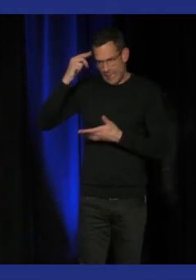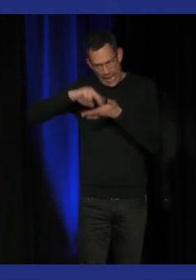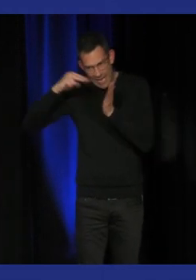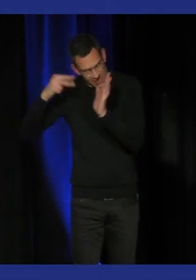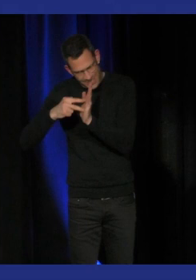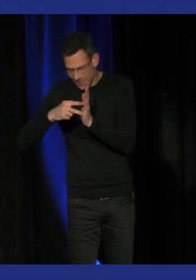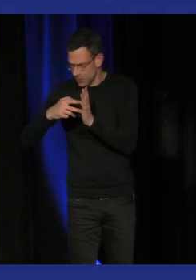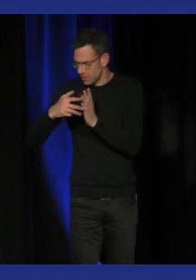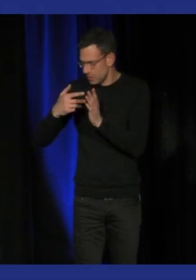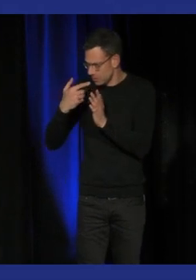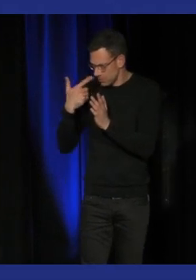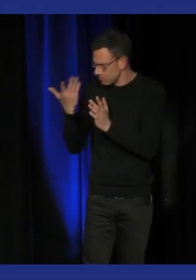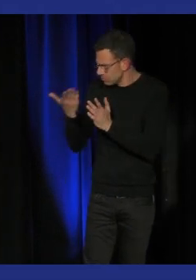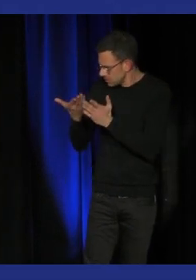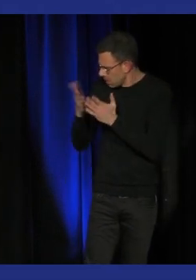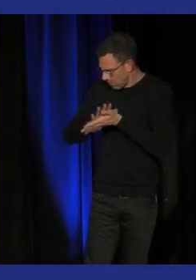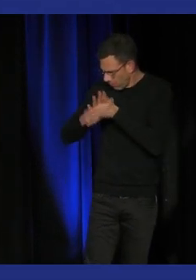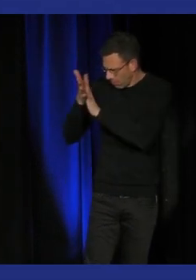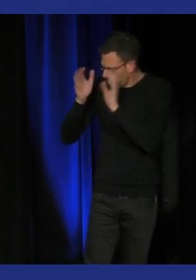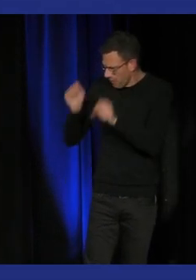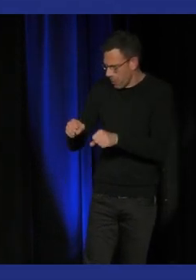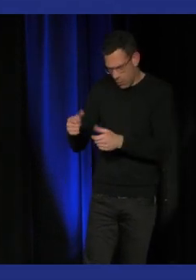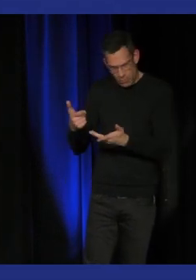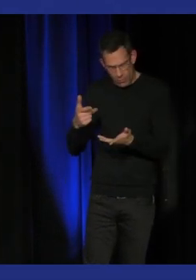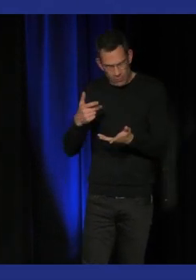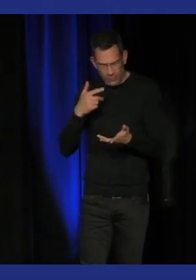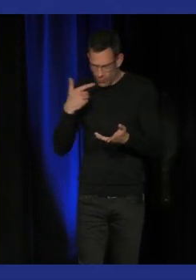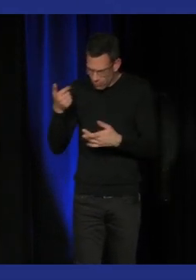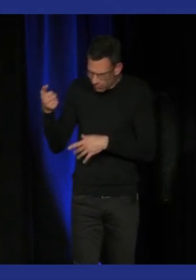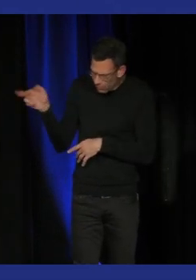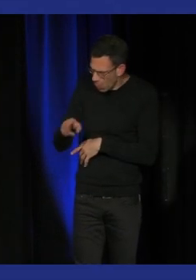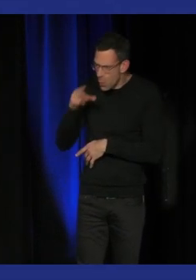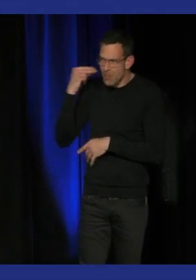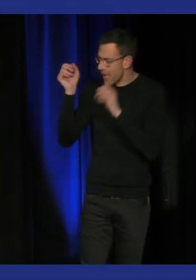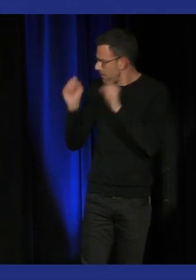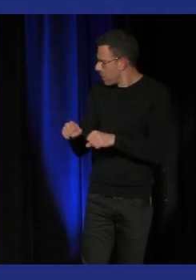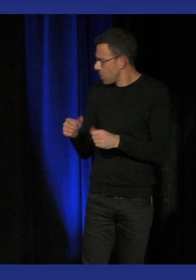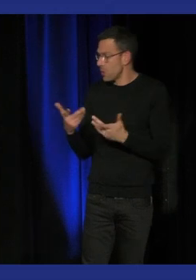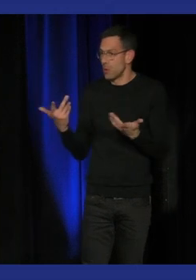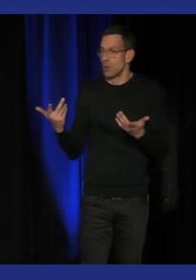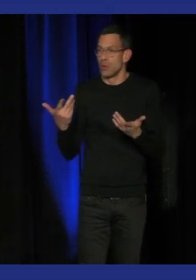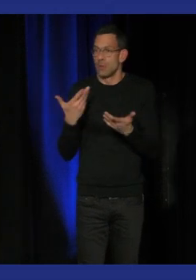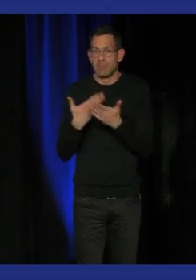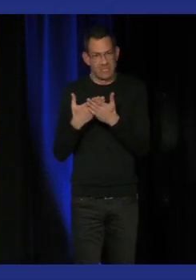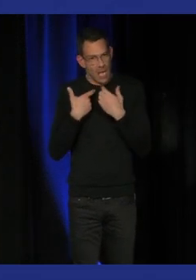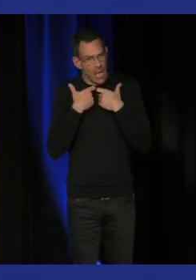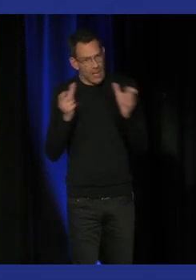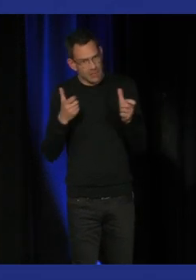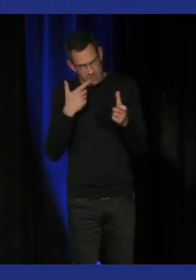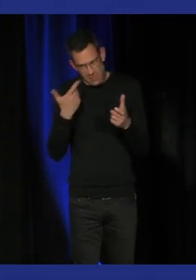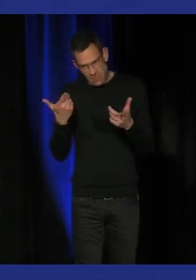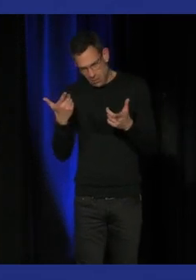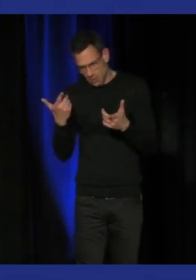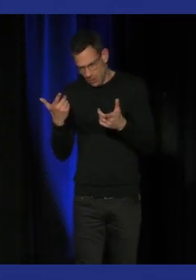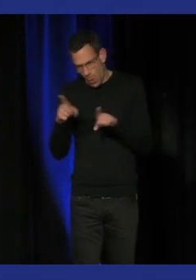évoluer cette dimension humaine. Hein, parce que vraiment, l'accessibilité, c'est aussi du service humain. C'est